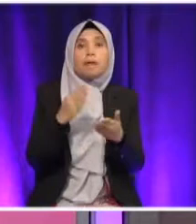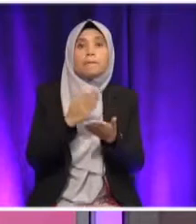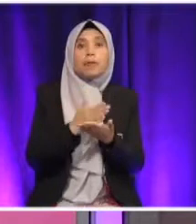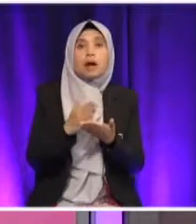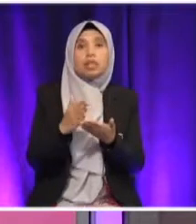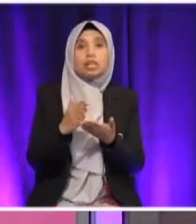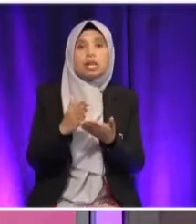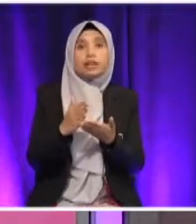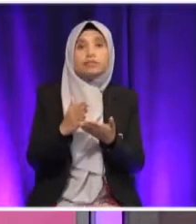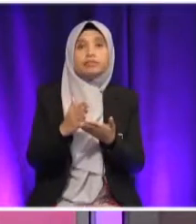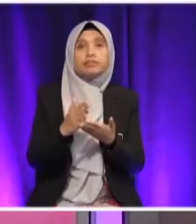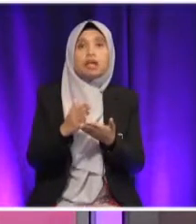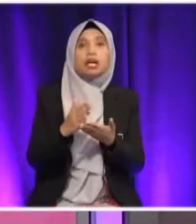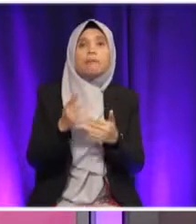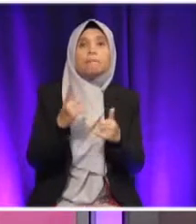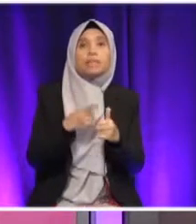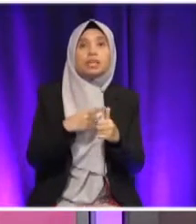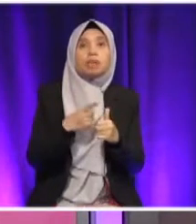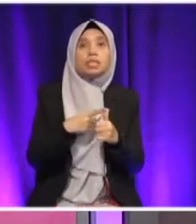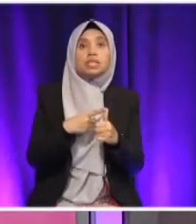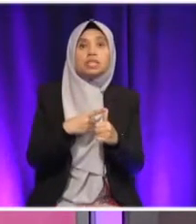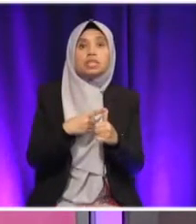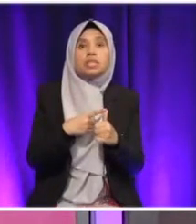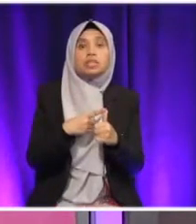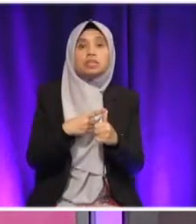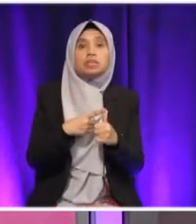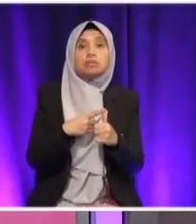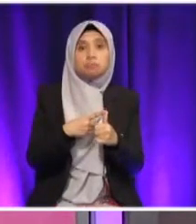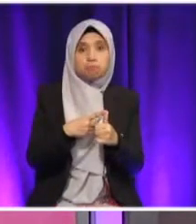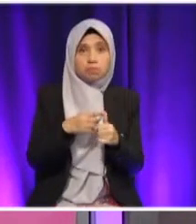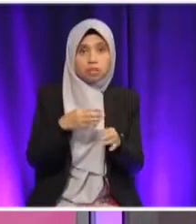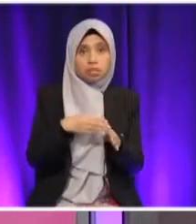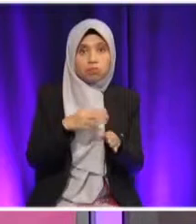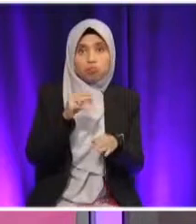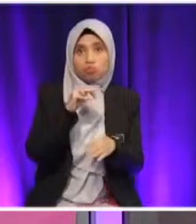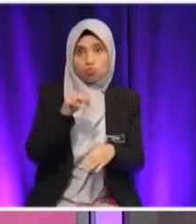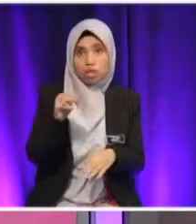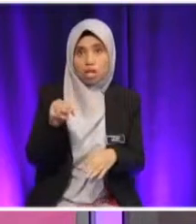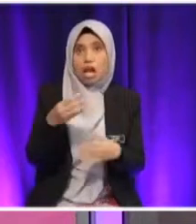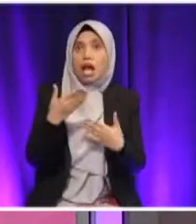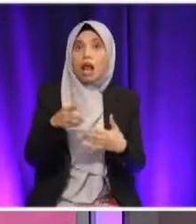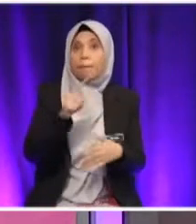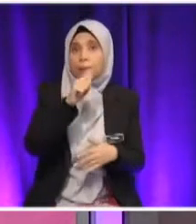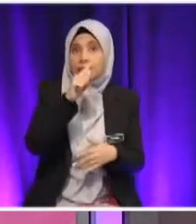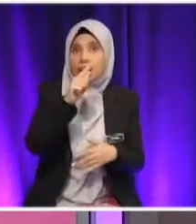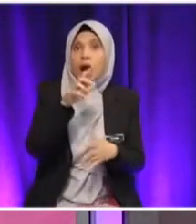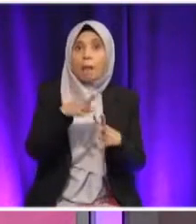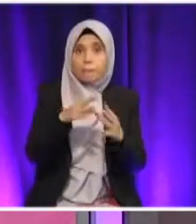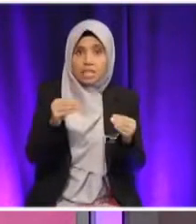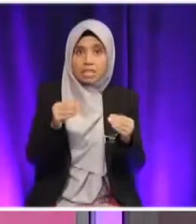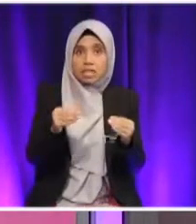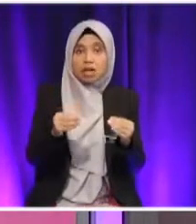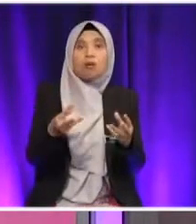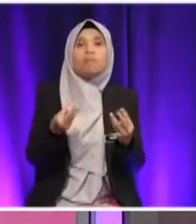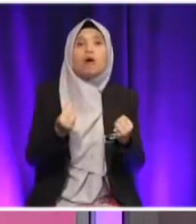bahagian yang pertama sekali-kali kitanya pada murid ane Tidak besar Pak SPM atau lebih Habib aja dapur